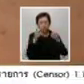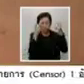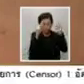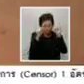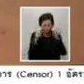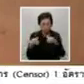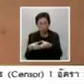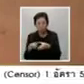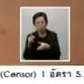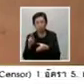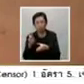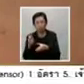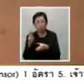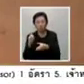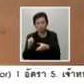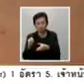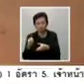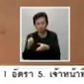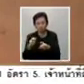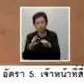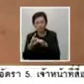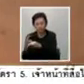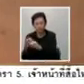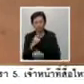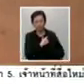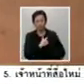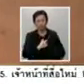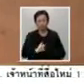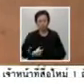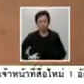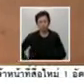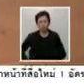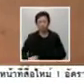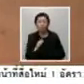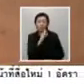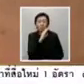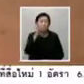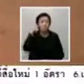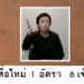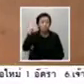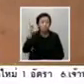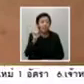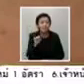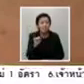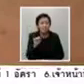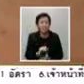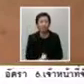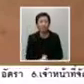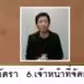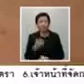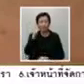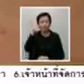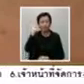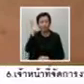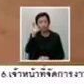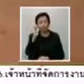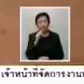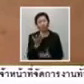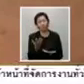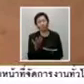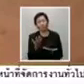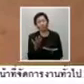มนตรีกับพระมหากษัตริย์ฉะนั้นถ้าอภิปรายในเรื่องนี้มันก็เลี่ยงไม่พ้นที่จะไม่พู